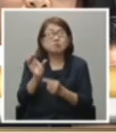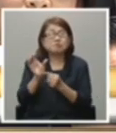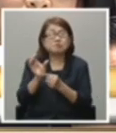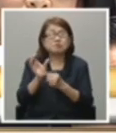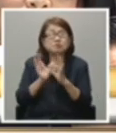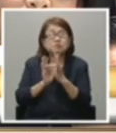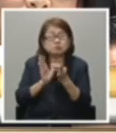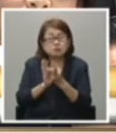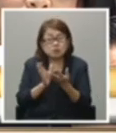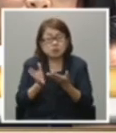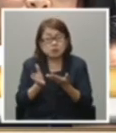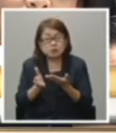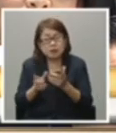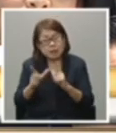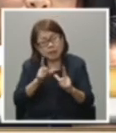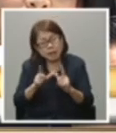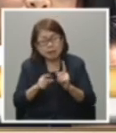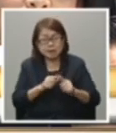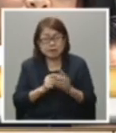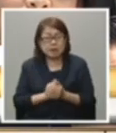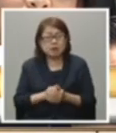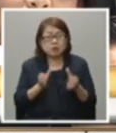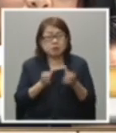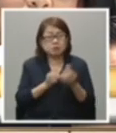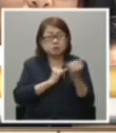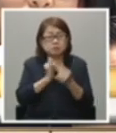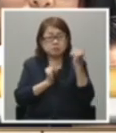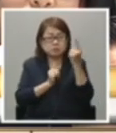ที่ยวต่างคนลุกกันหมดนะคะ